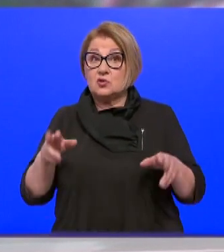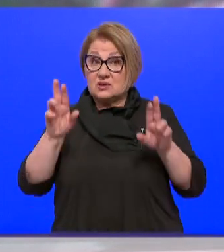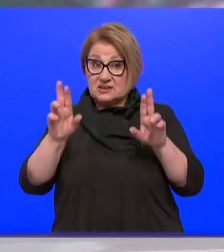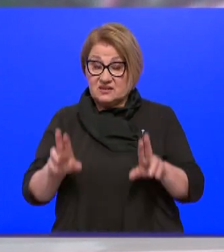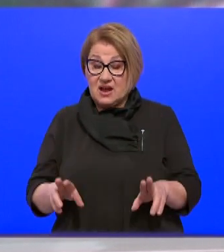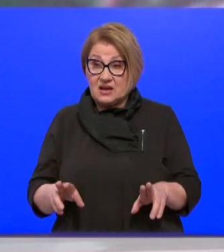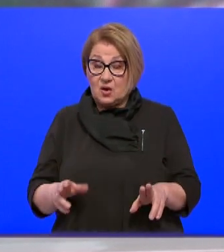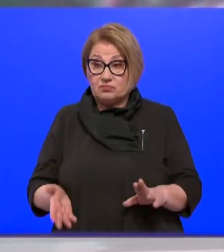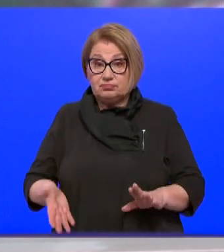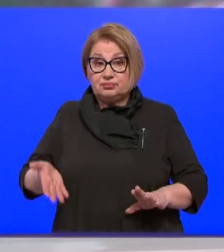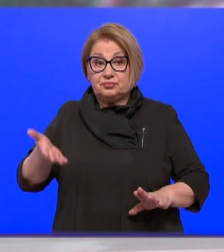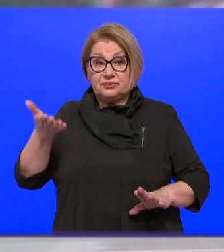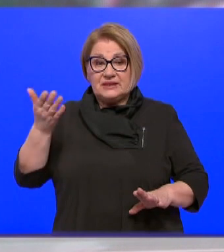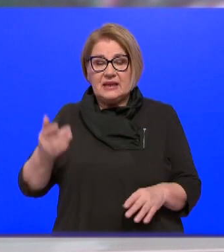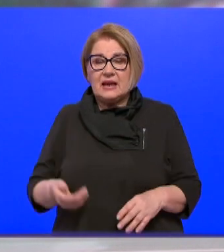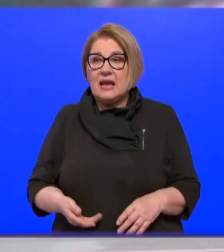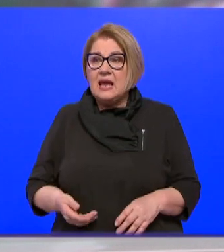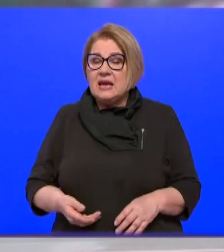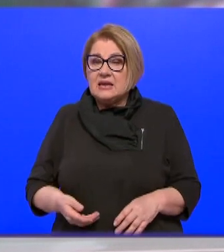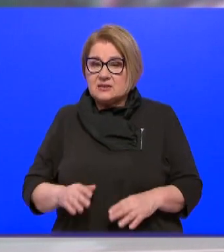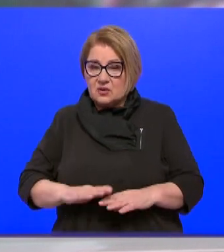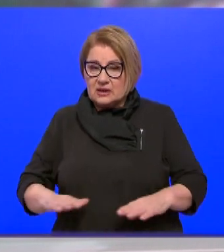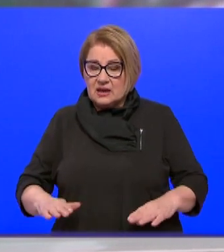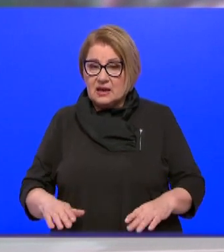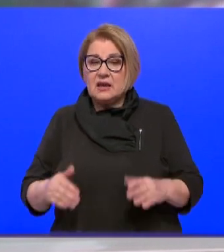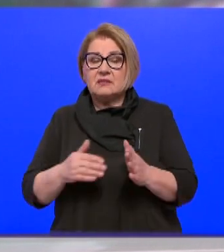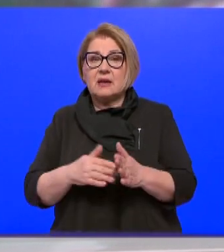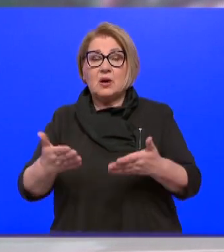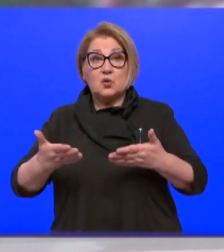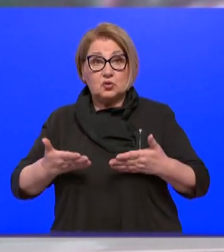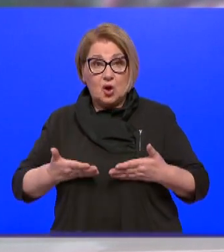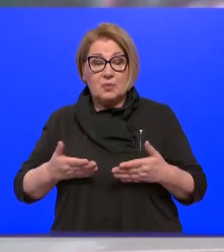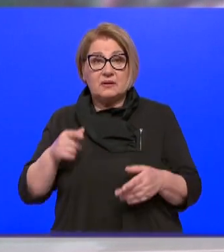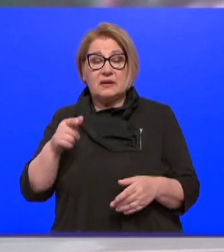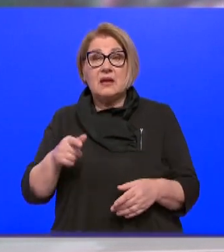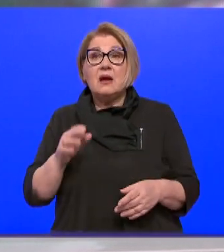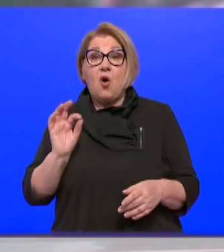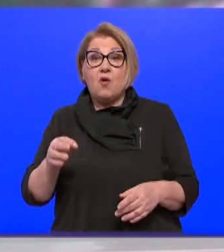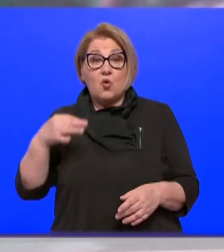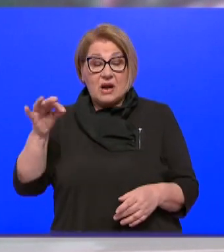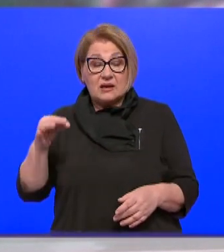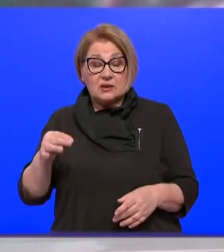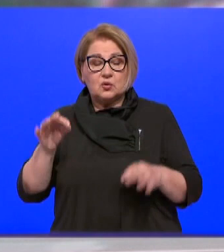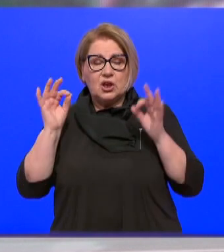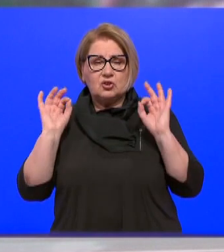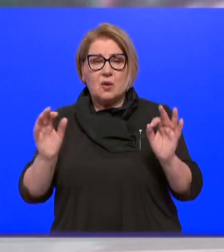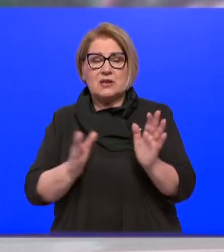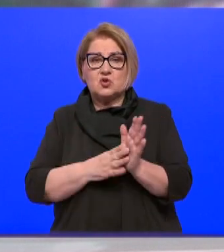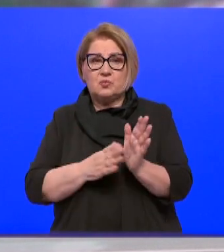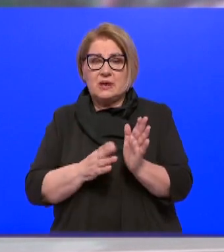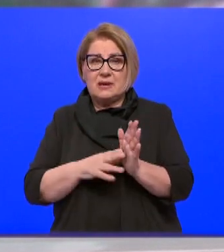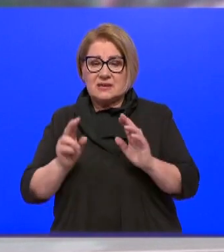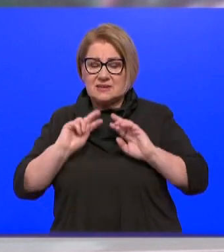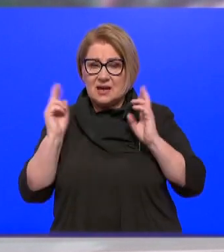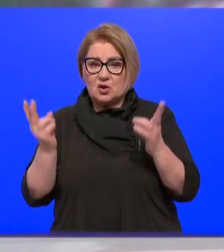doista digle iz pepela i zaslužile su ovu nagradu i pravi su primjer svima nama i cjelokupnoj